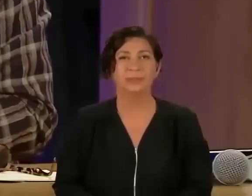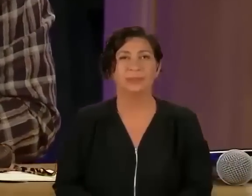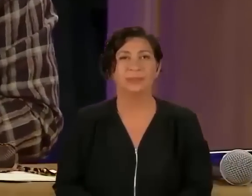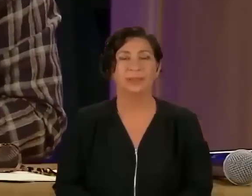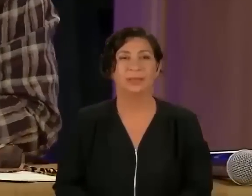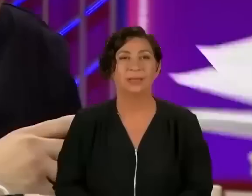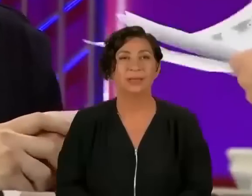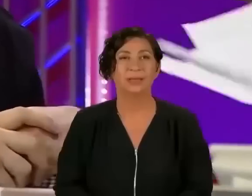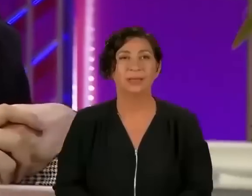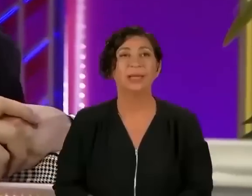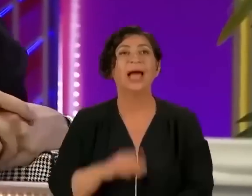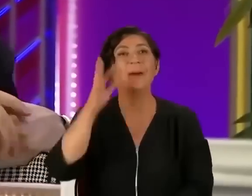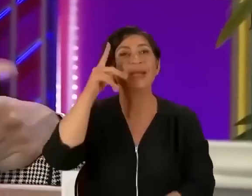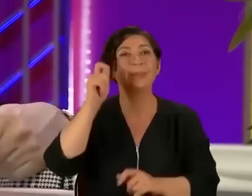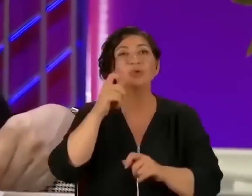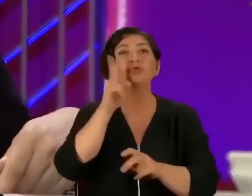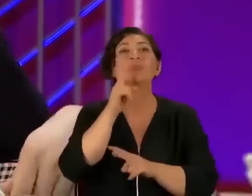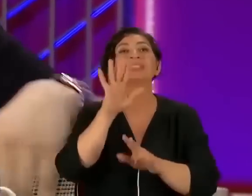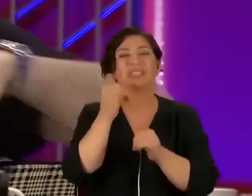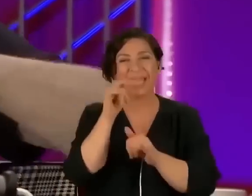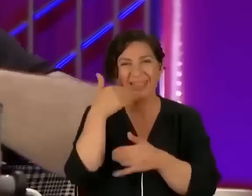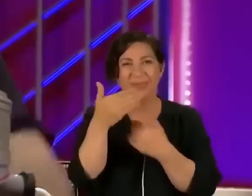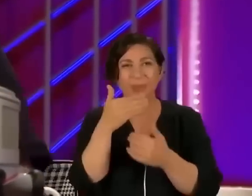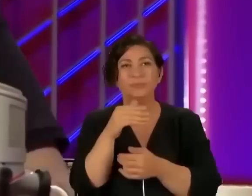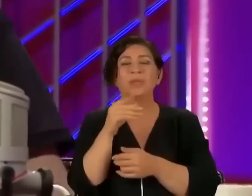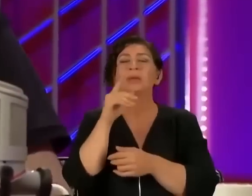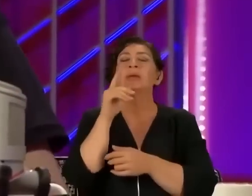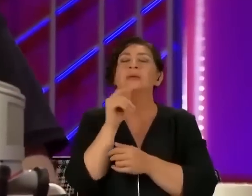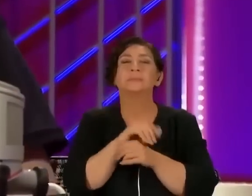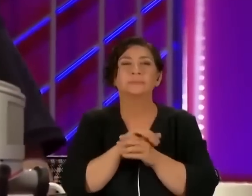Amerika'da yaptığım gülünmeyen şakayı anlatayım evet, mı? Evet, lütfen. Şöyle bir şey oldu abi.